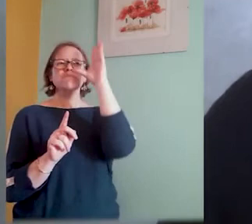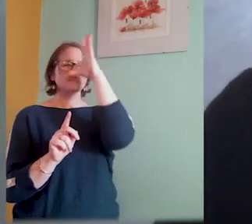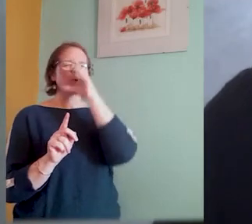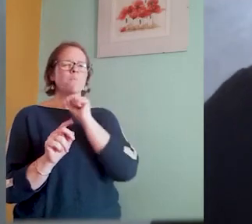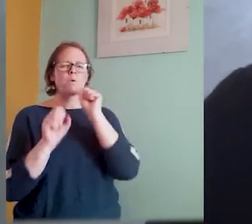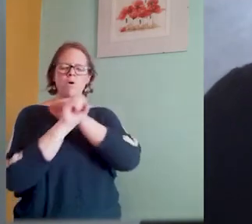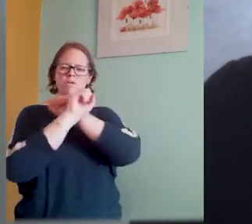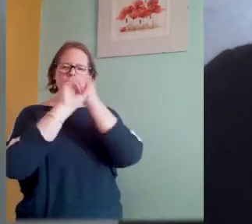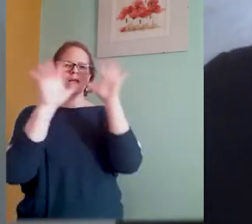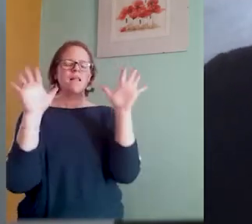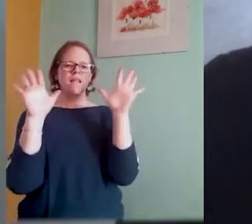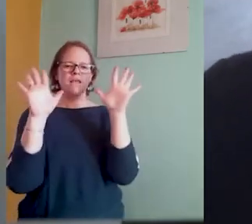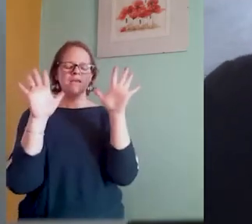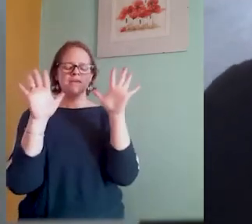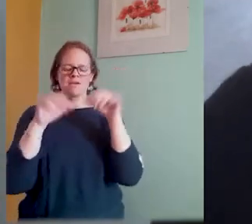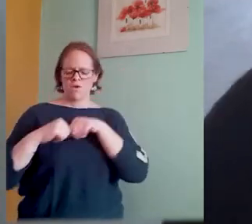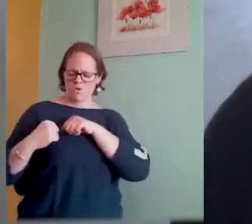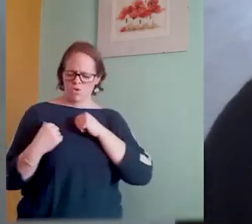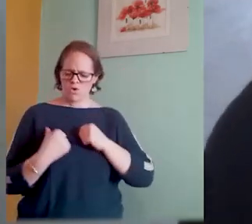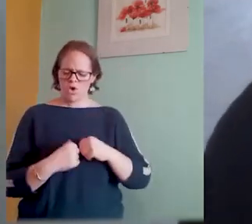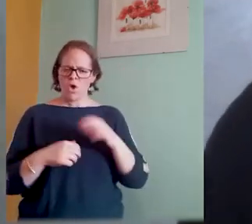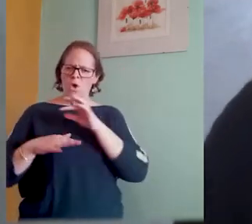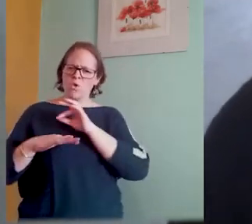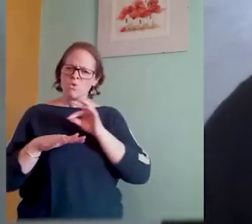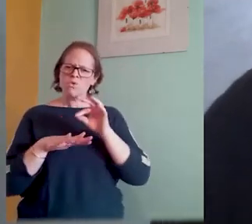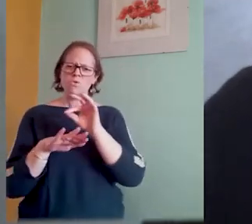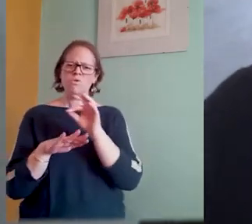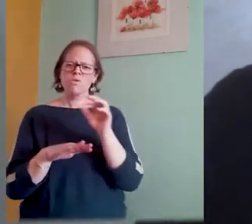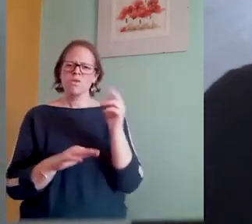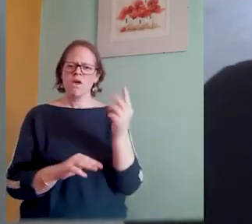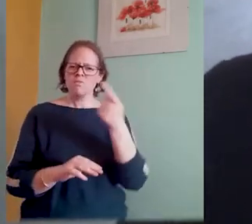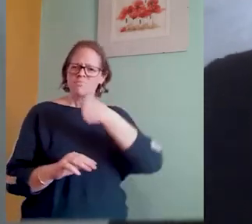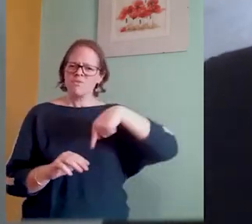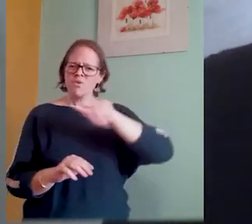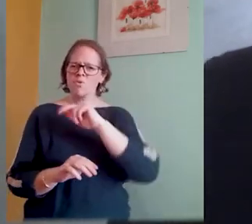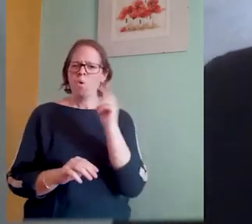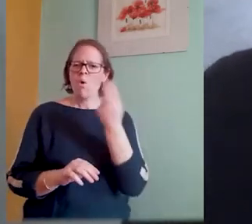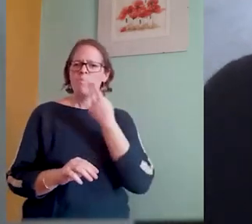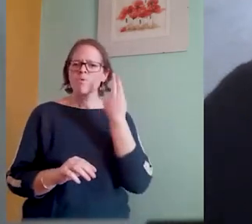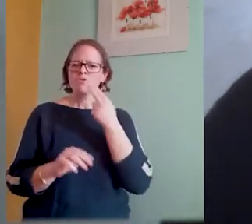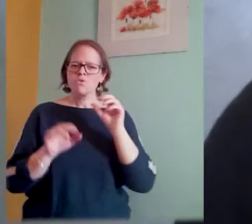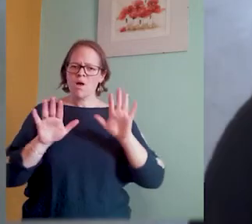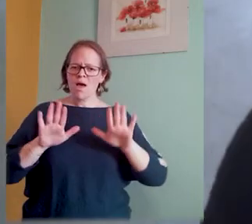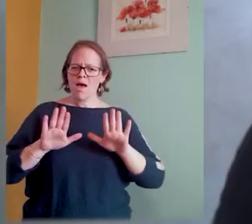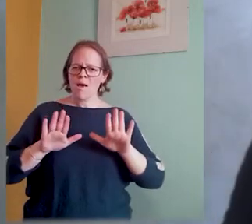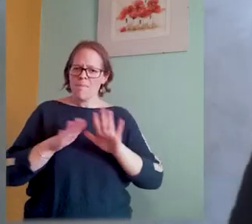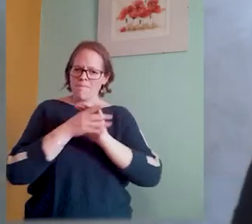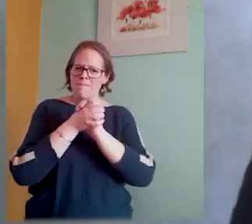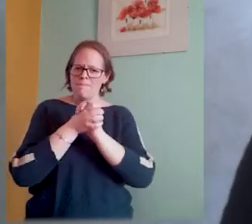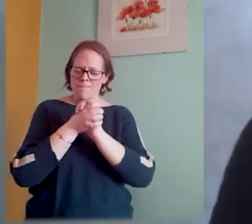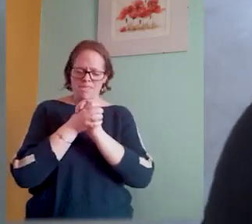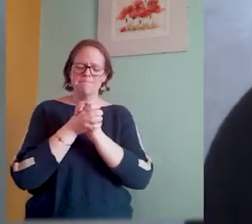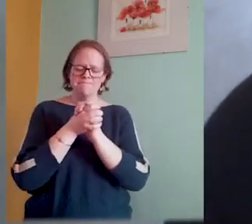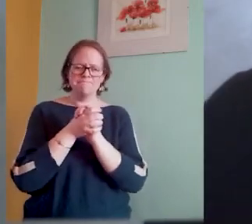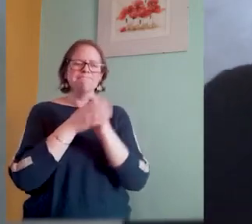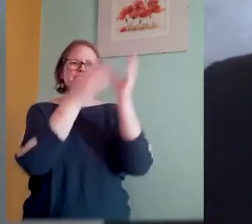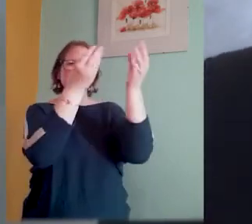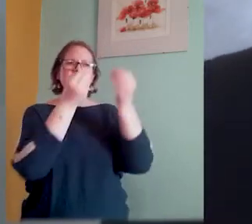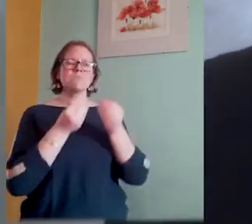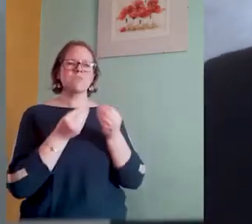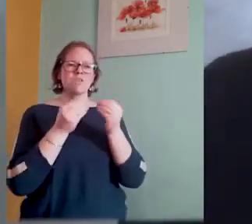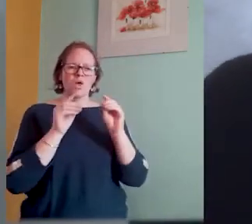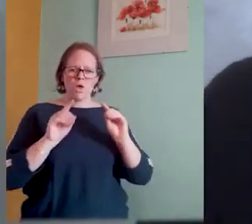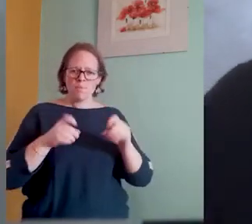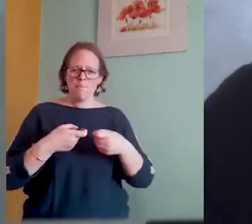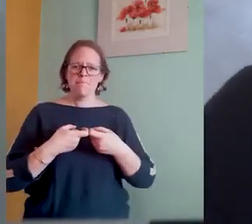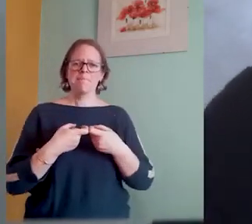être conduits par toi. Seigneur, si nous avons besoin de paix, Seigneur, inonde-nous pendant la louange de ta paix. Si nous avons besoin, Seigneur, de joie, inonde-nous de ta